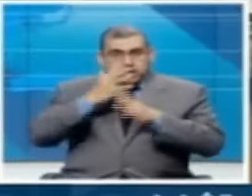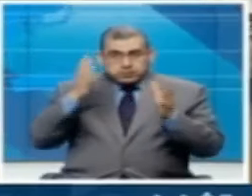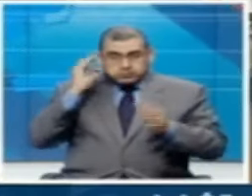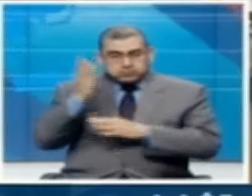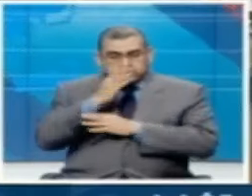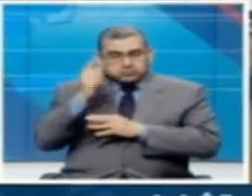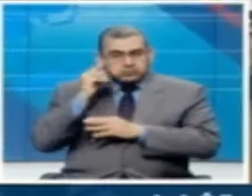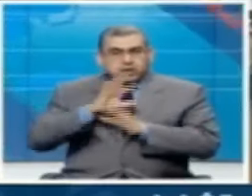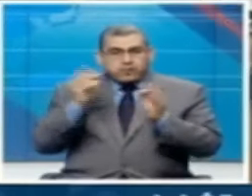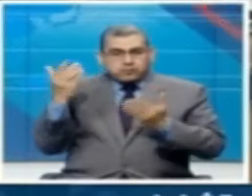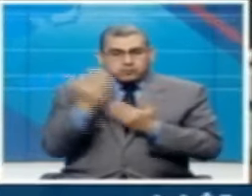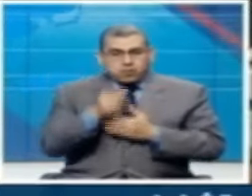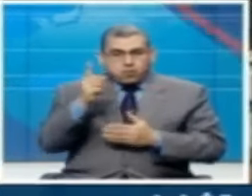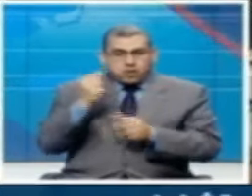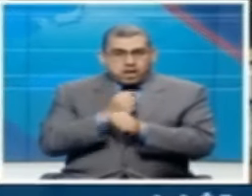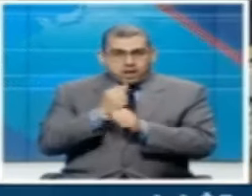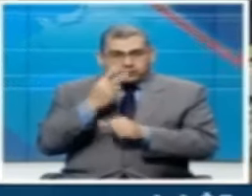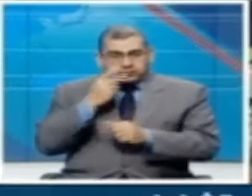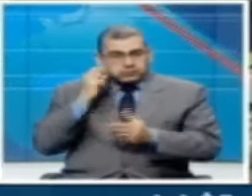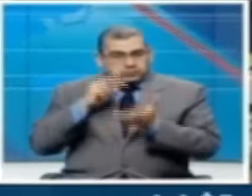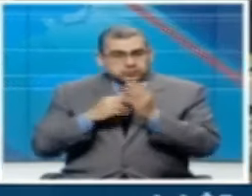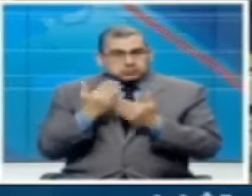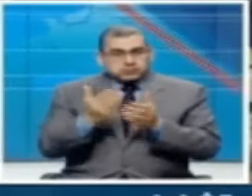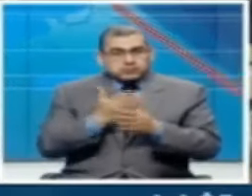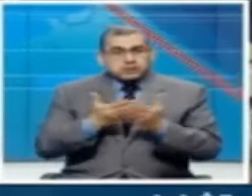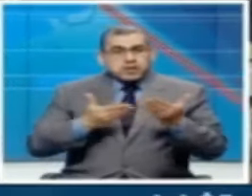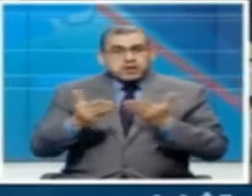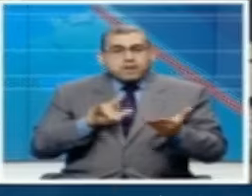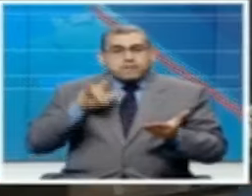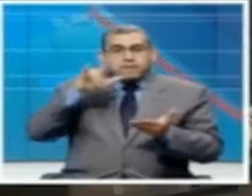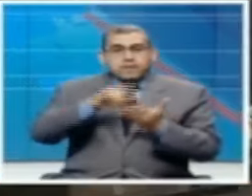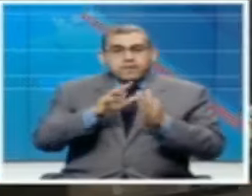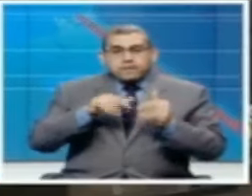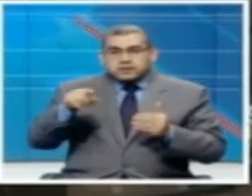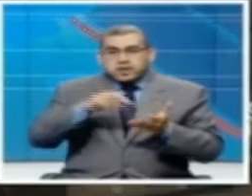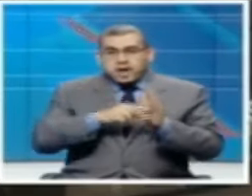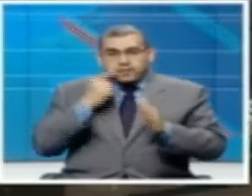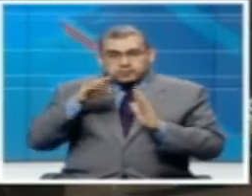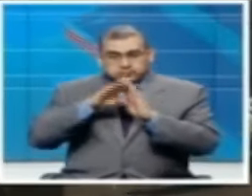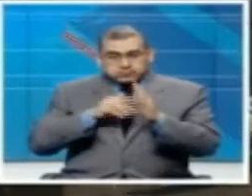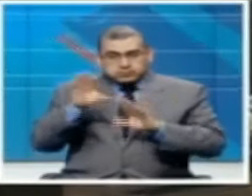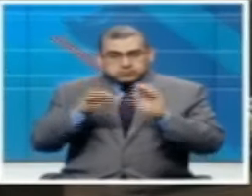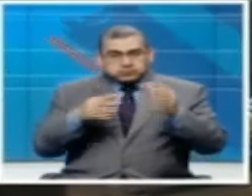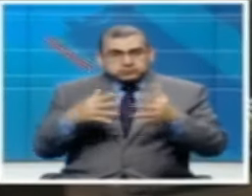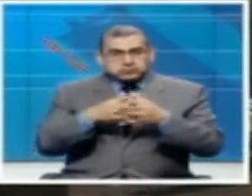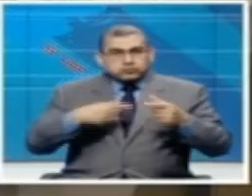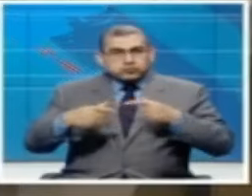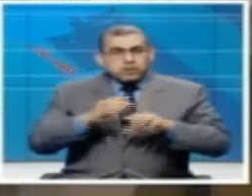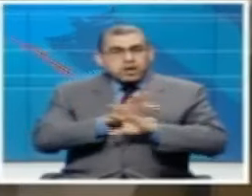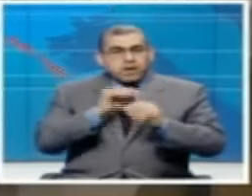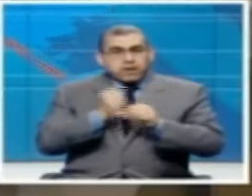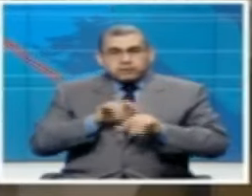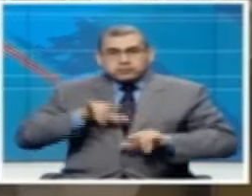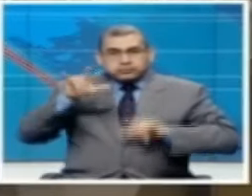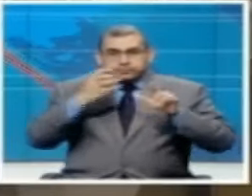برؤيه متكامله لعمليه الطرح لاداره المطارات المصريه عبر منظومه احترافيه لتنظيم حركه